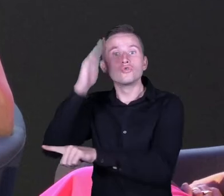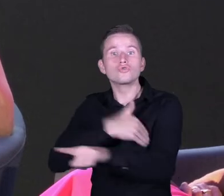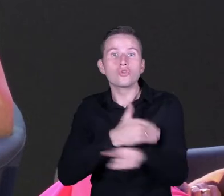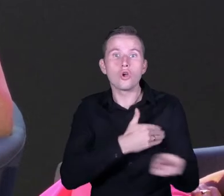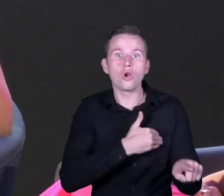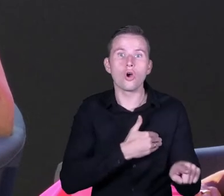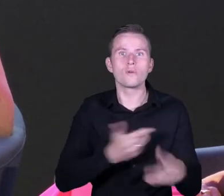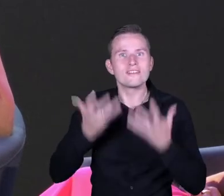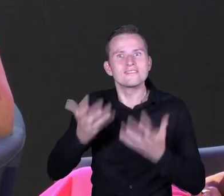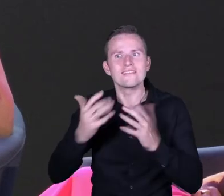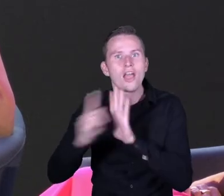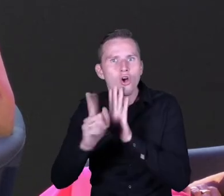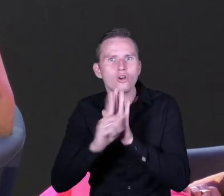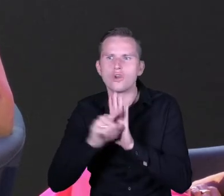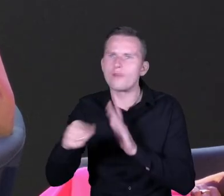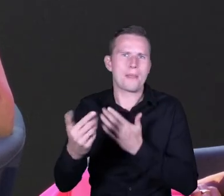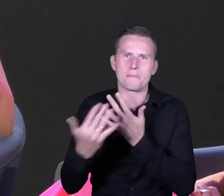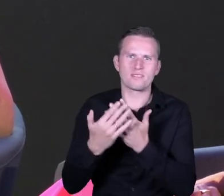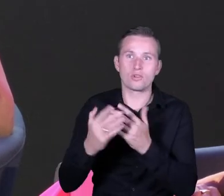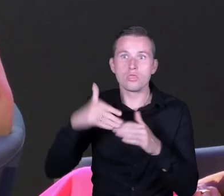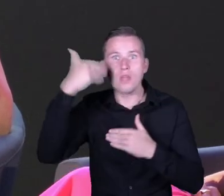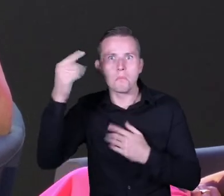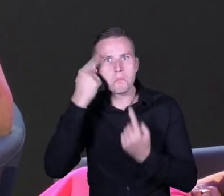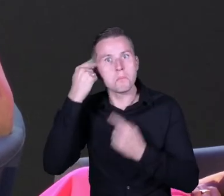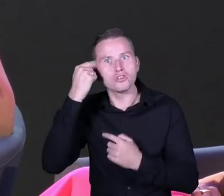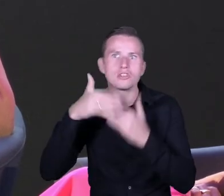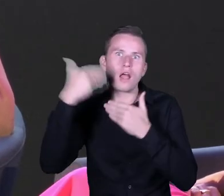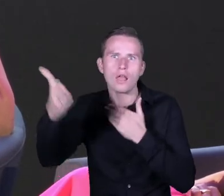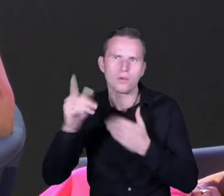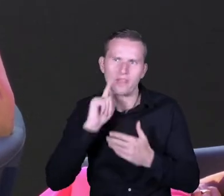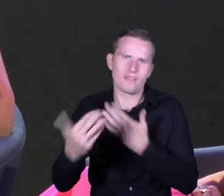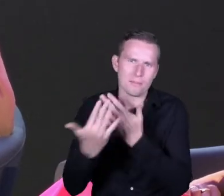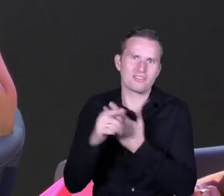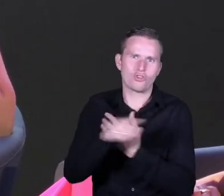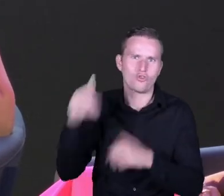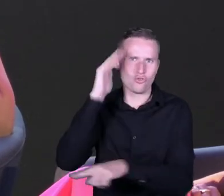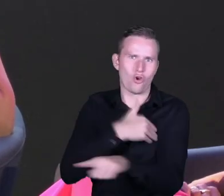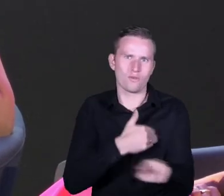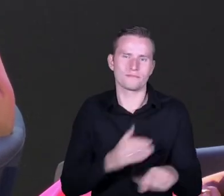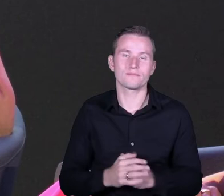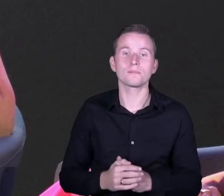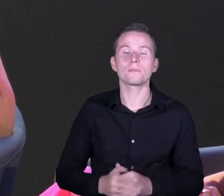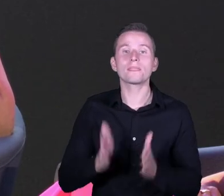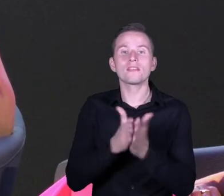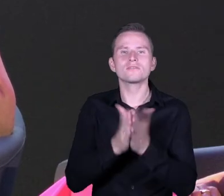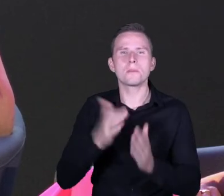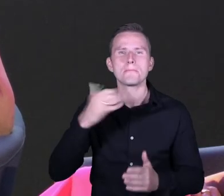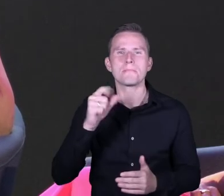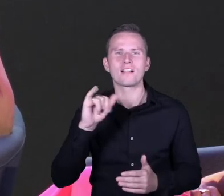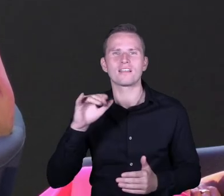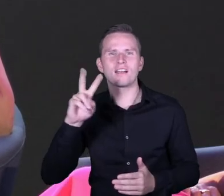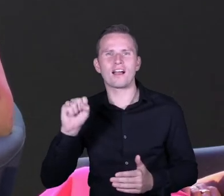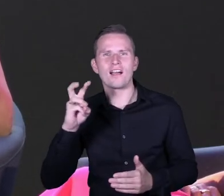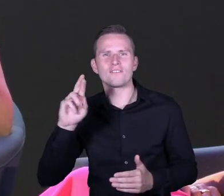niż myślimy. I to one właśnie tutaj są reprezentowane w tym panelu i tu na tej sali. To jest oczywiście tytuł książki Marii Hawranek, którą nie tak dawno temu